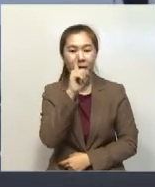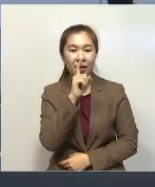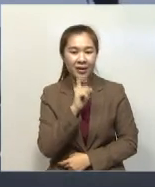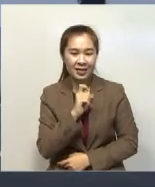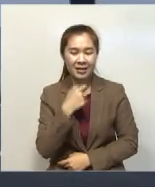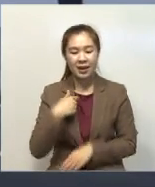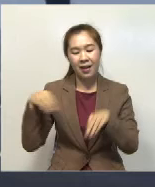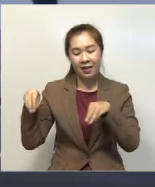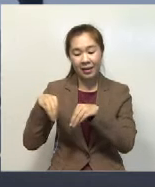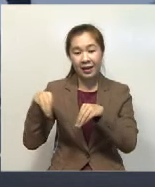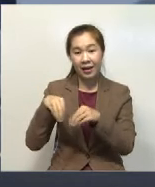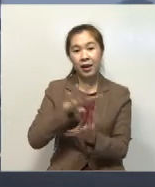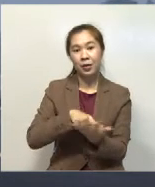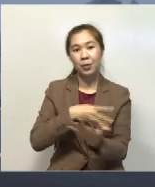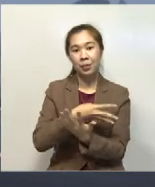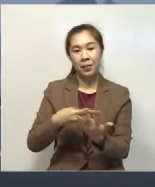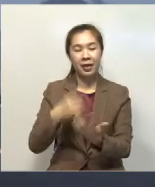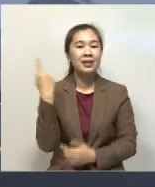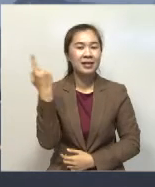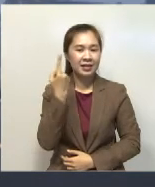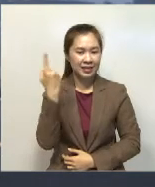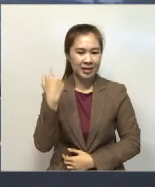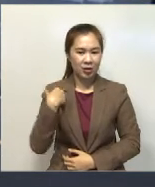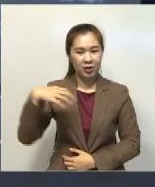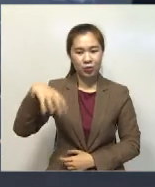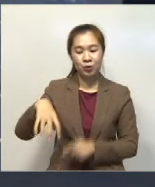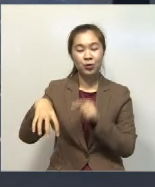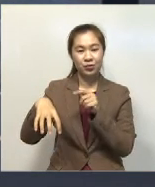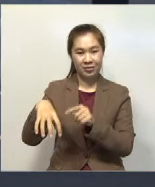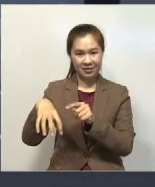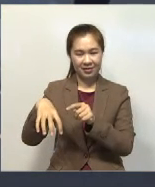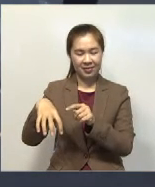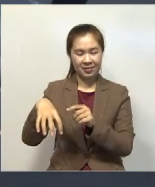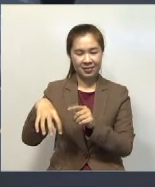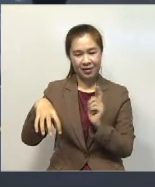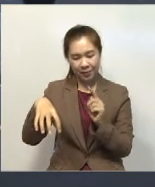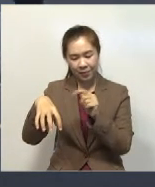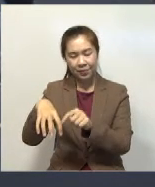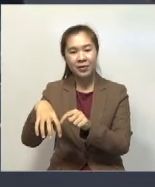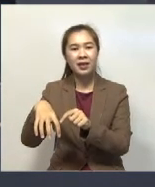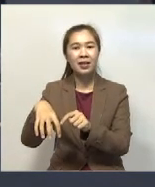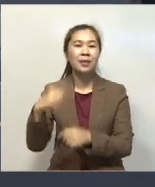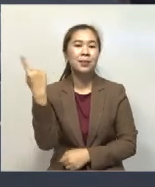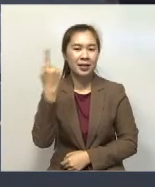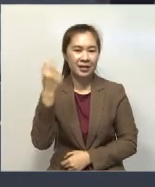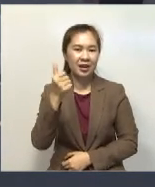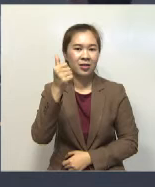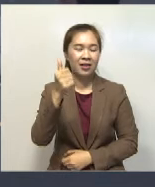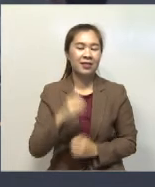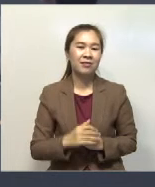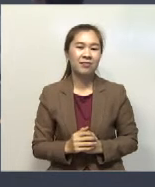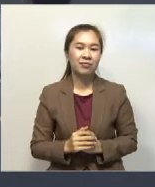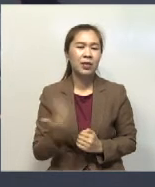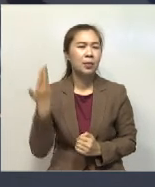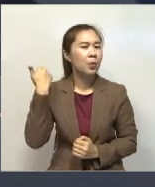ใครที่อยู่ใกล้ๆหรือว่าวางแผนไปเที่ยวแล้วนี่แหละค่ะอีกหนึ่งจุดหมายปลายทางไปเที่ยวกันได้ตอนนี้หลายพื้นที่เมื่อวันก่